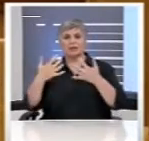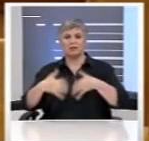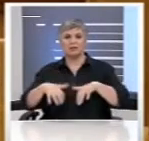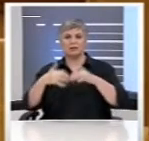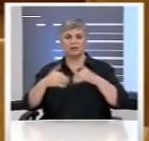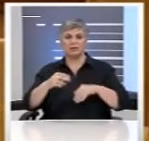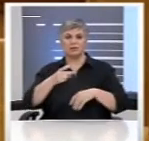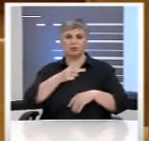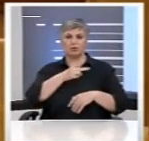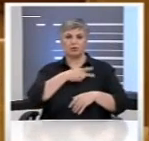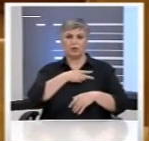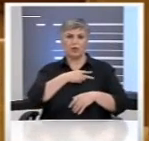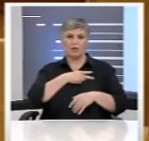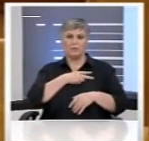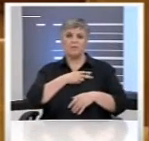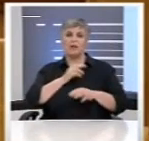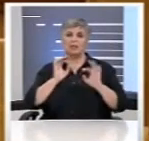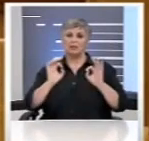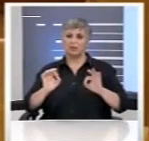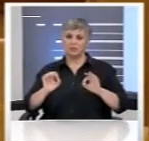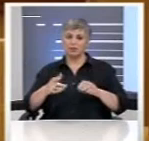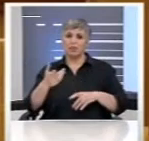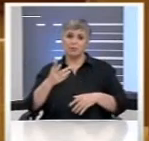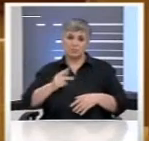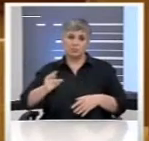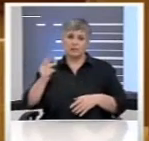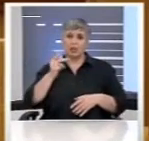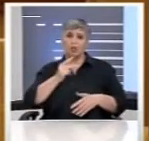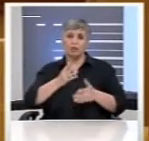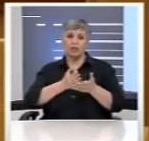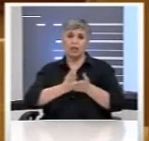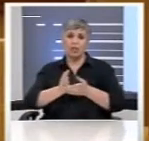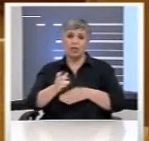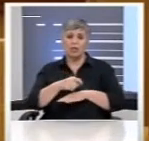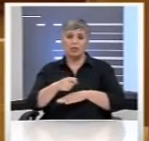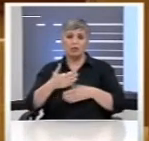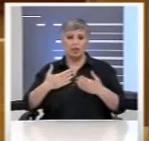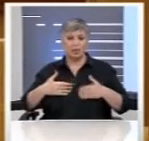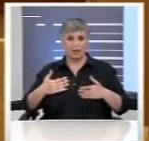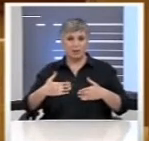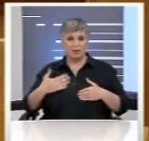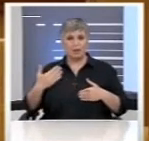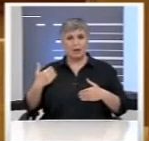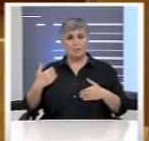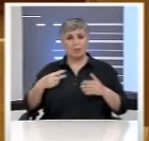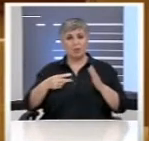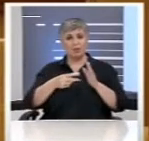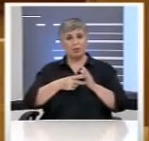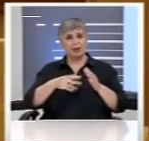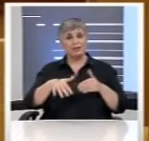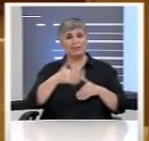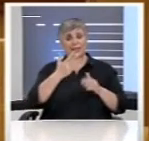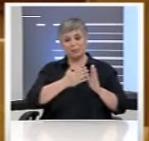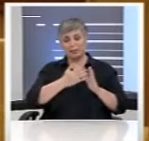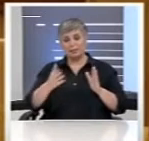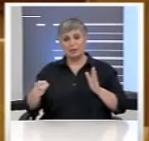σε συνδυασμό πάντα με την κοινωνική δικαιοσύνη. Ήδη από το 2015 έως το 2017